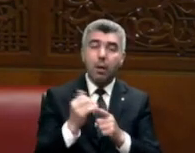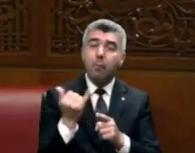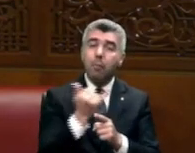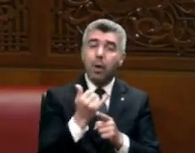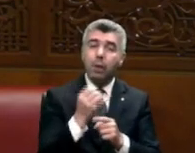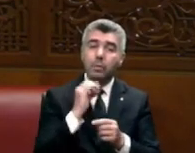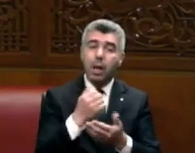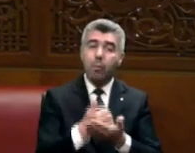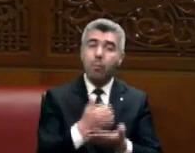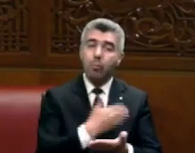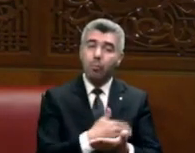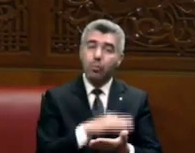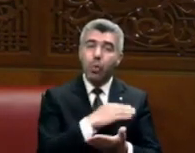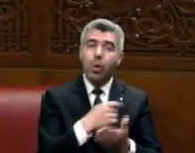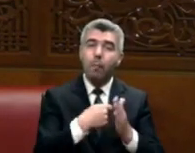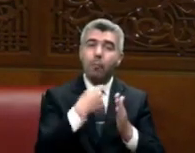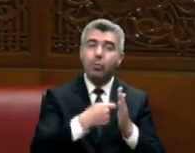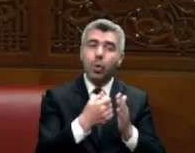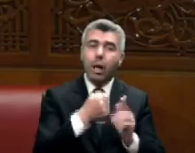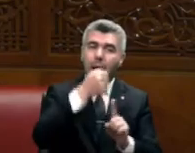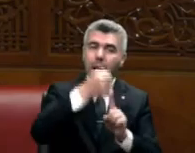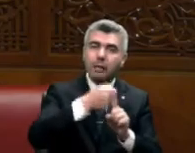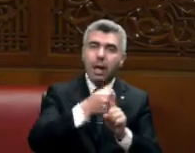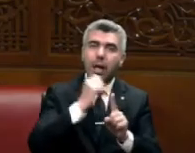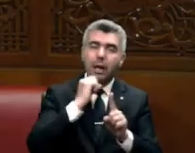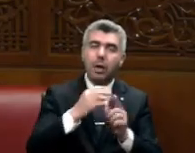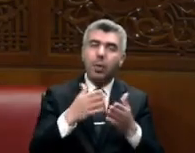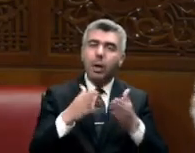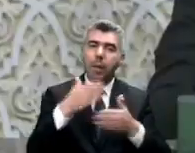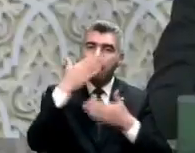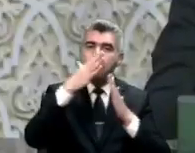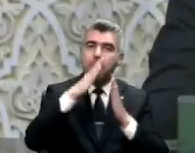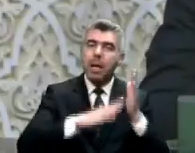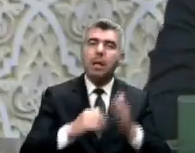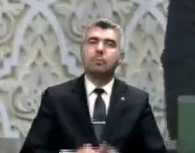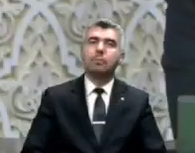قيادة وتنفيذ المشاريع الإصلاحية الكبرى ديال بلادنا.